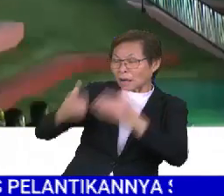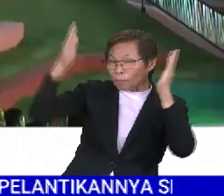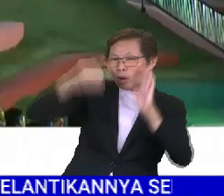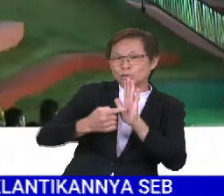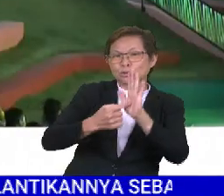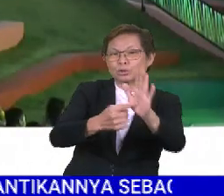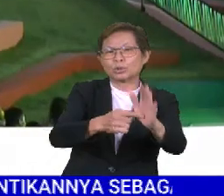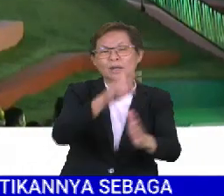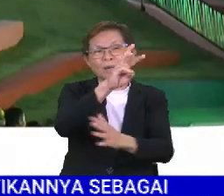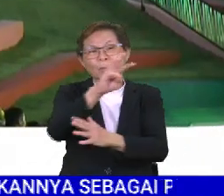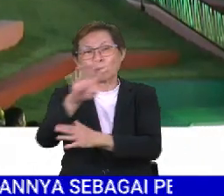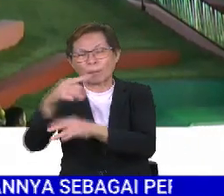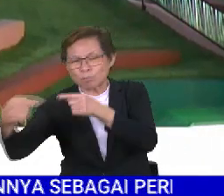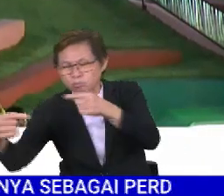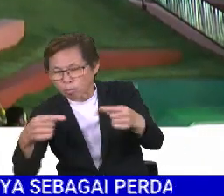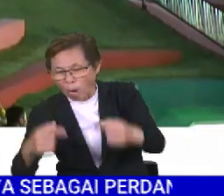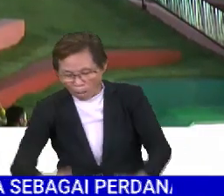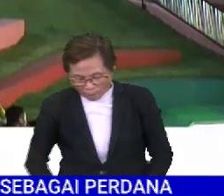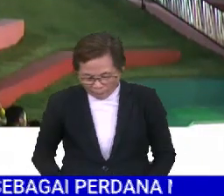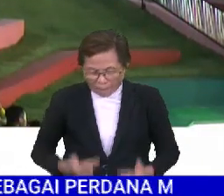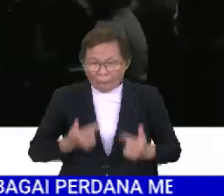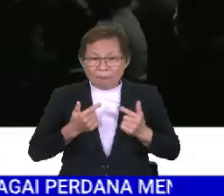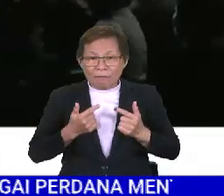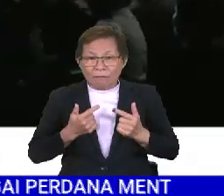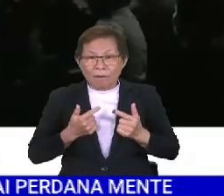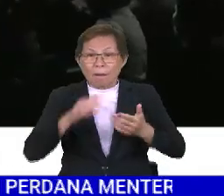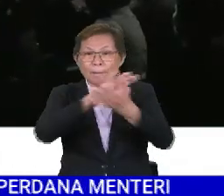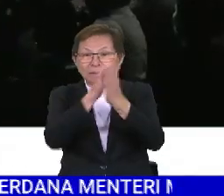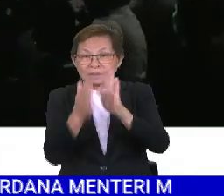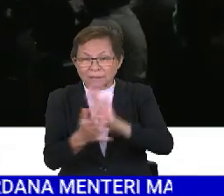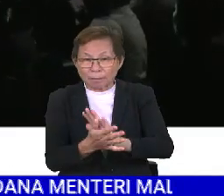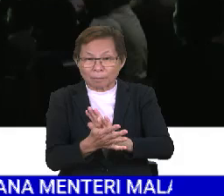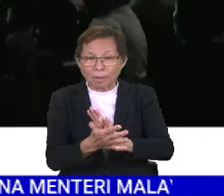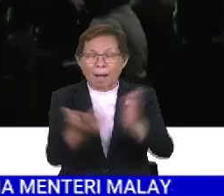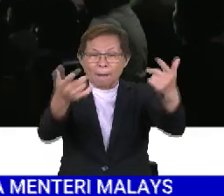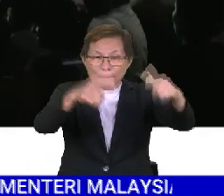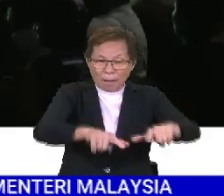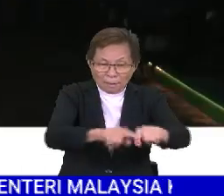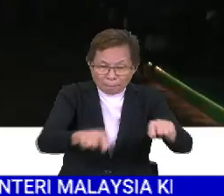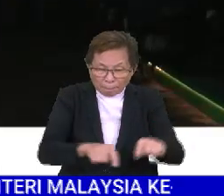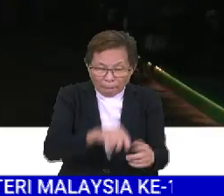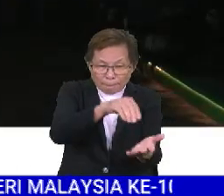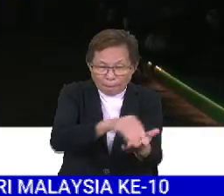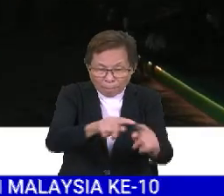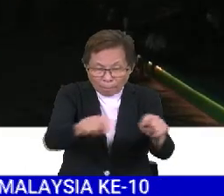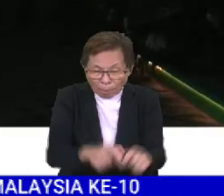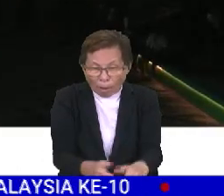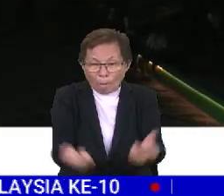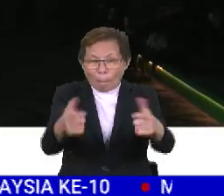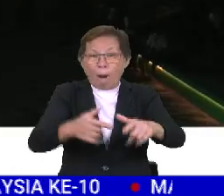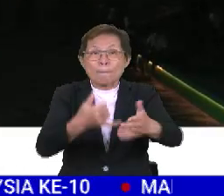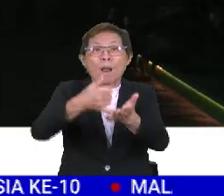menyiarkan 64 perlawanan secara langsung. Menjadi tempat siaran langsung Piala Dunia terbesar di Negeri